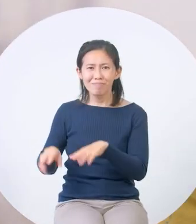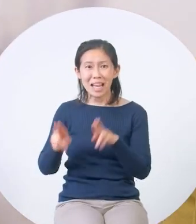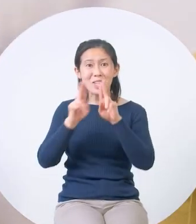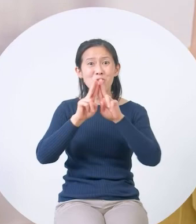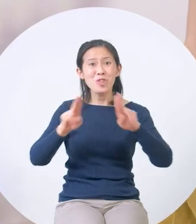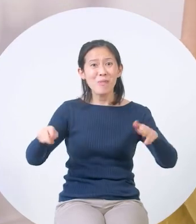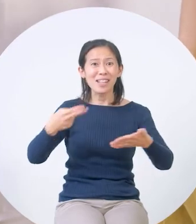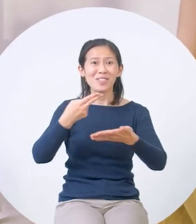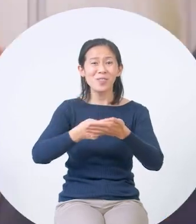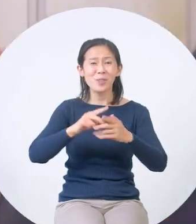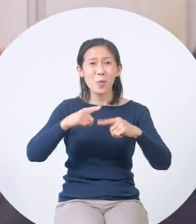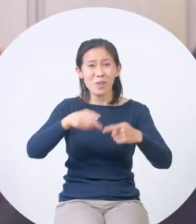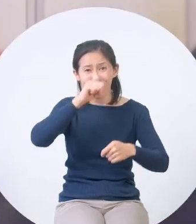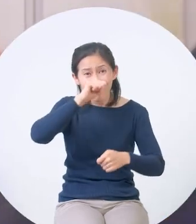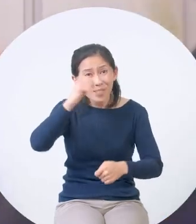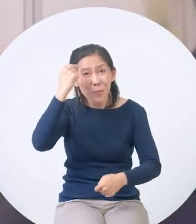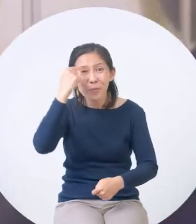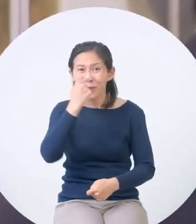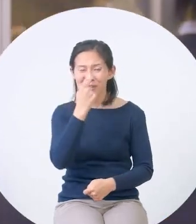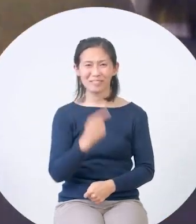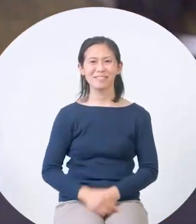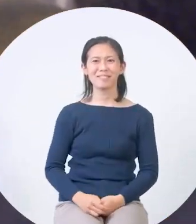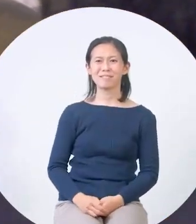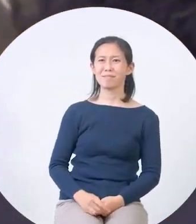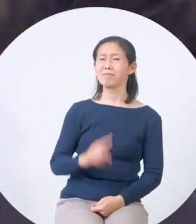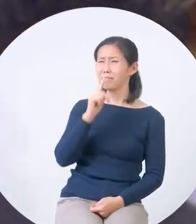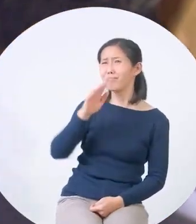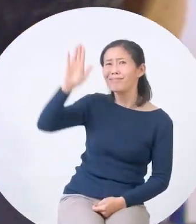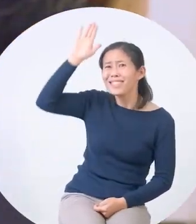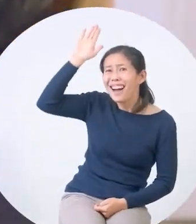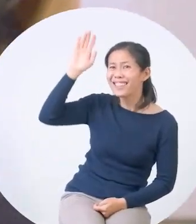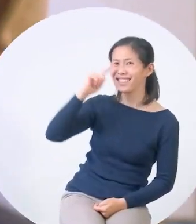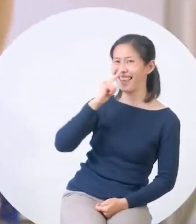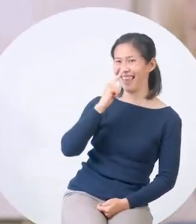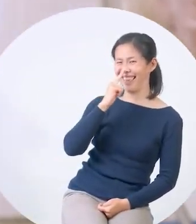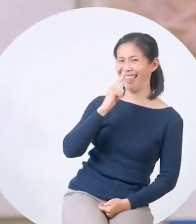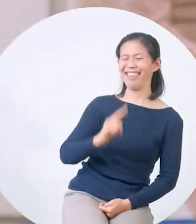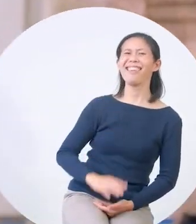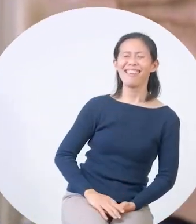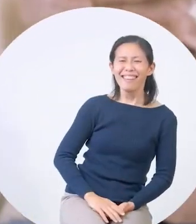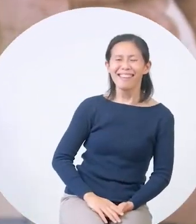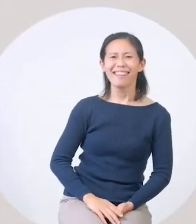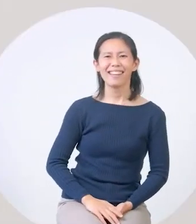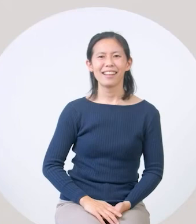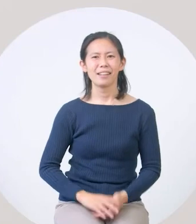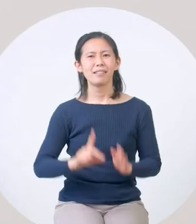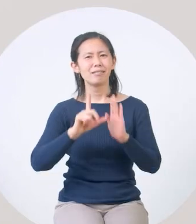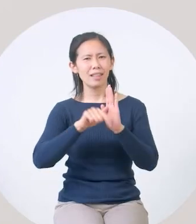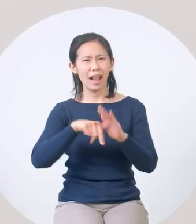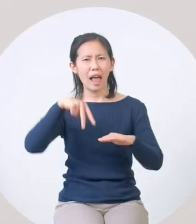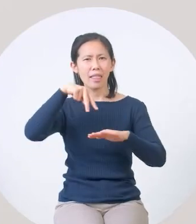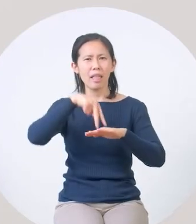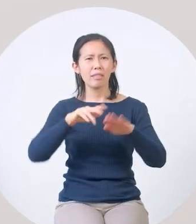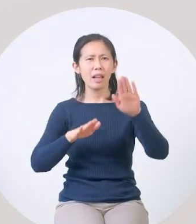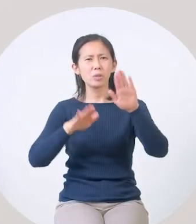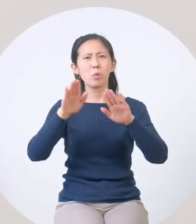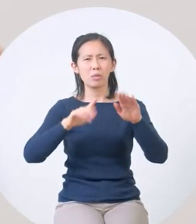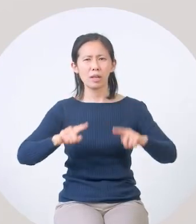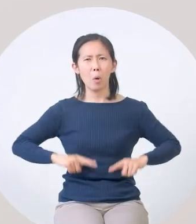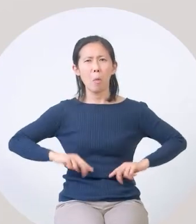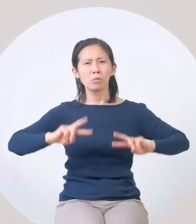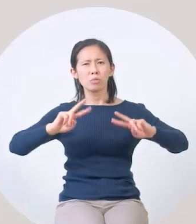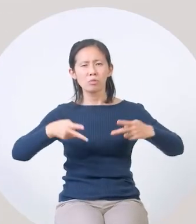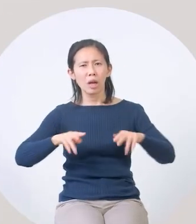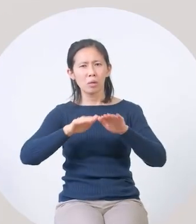シート入れませんか 賛成です そしたらおむつ替え、立った状態でおむつする